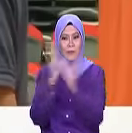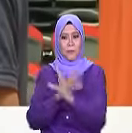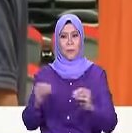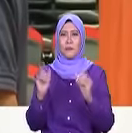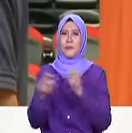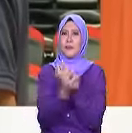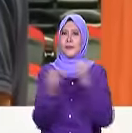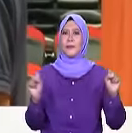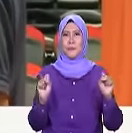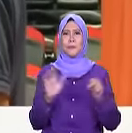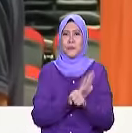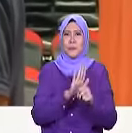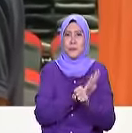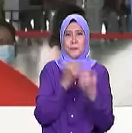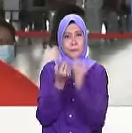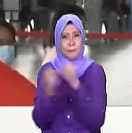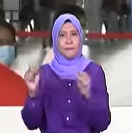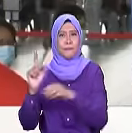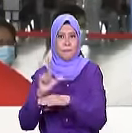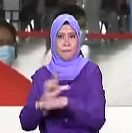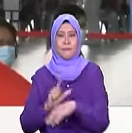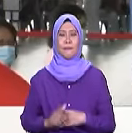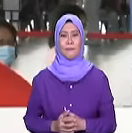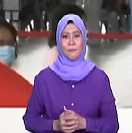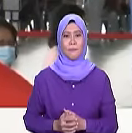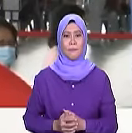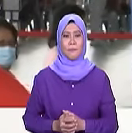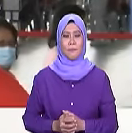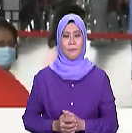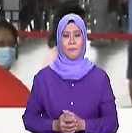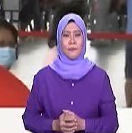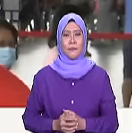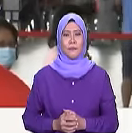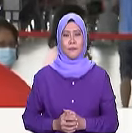membuat persediaan secukupnya. Program vaksin ini atlet